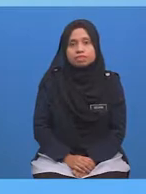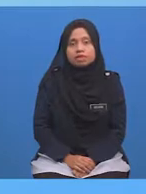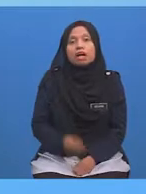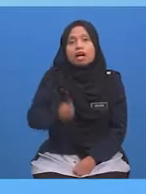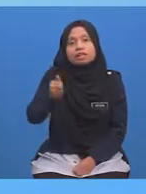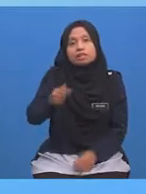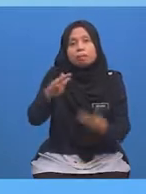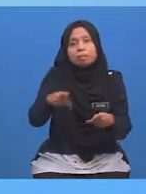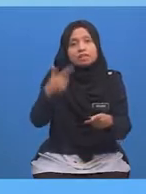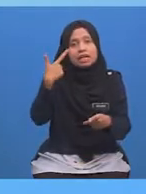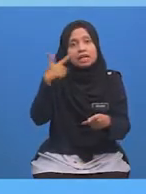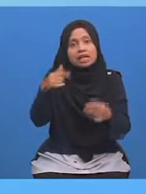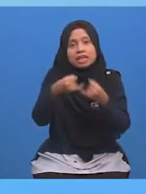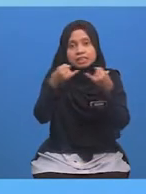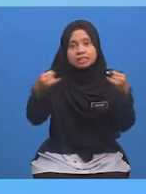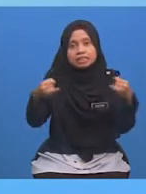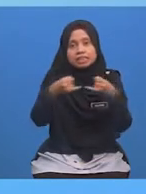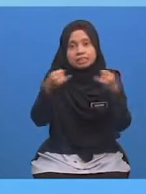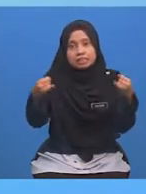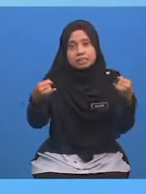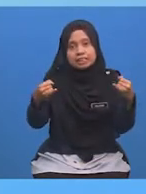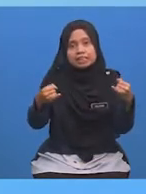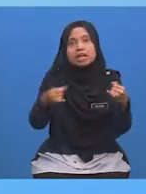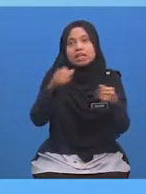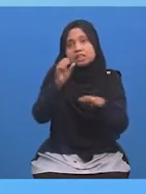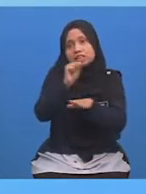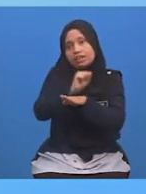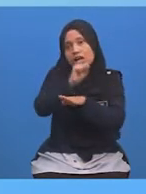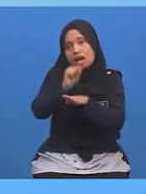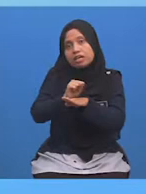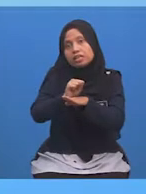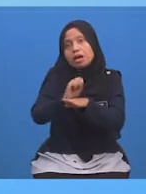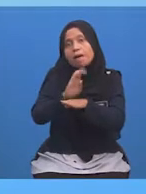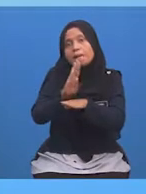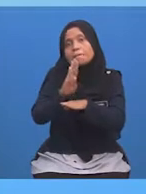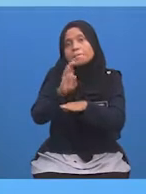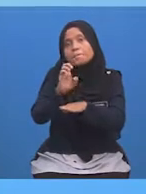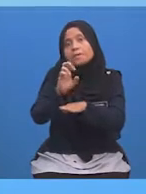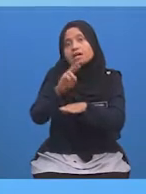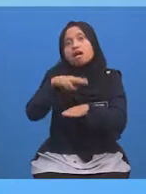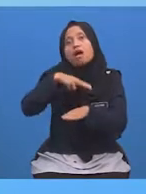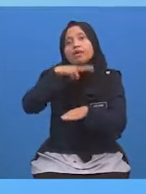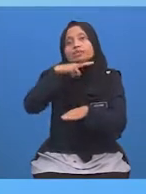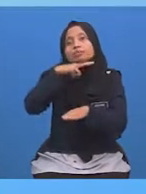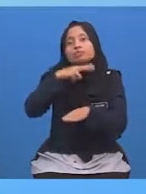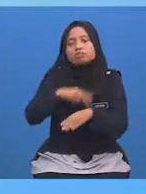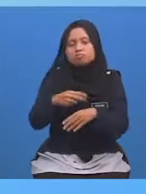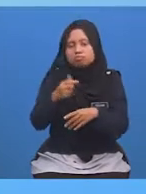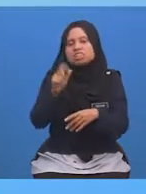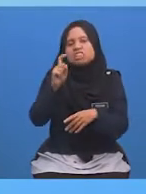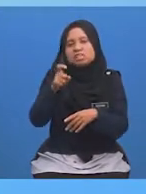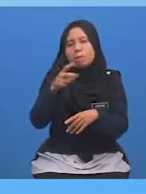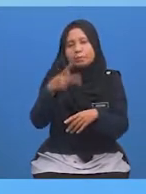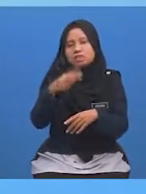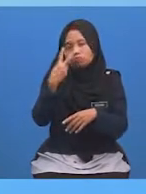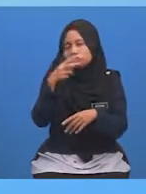Anda pernah lihat jenis-jenis unit perniagaan ini? Cikgu percaya anda semua pernah